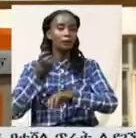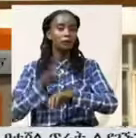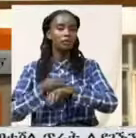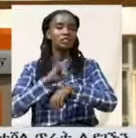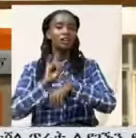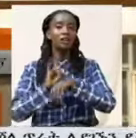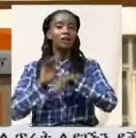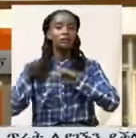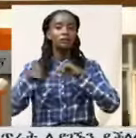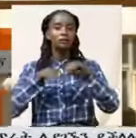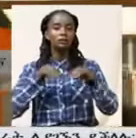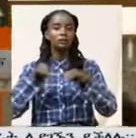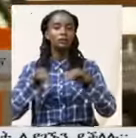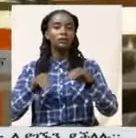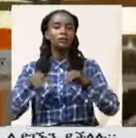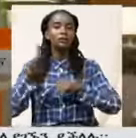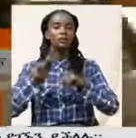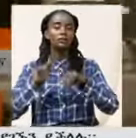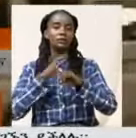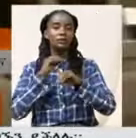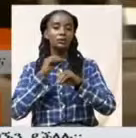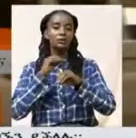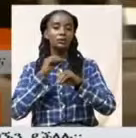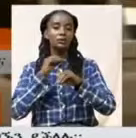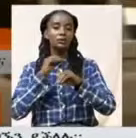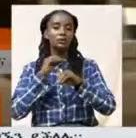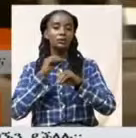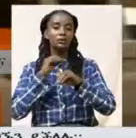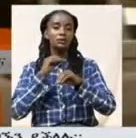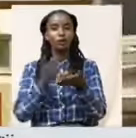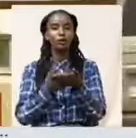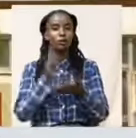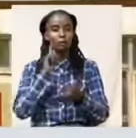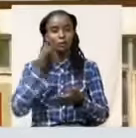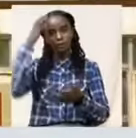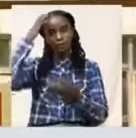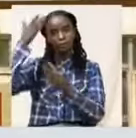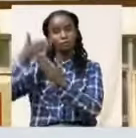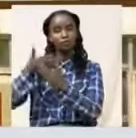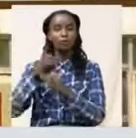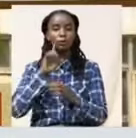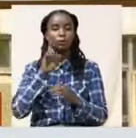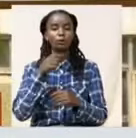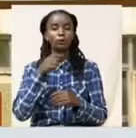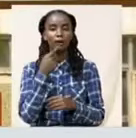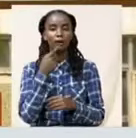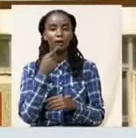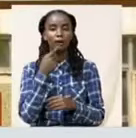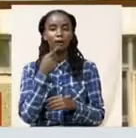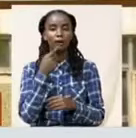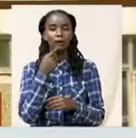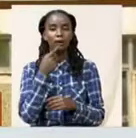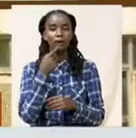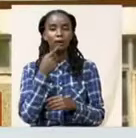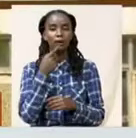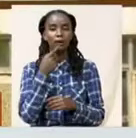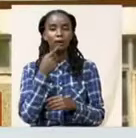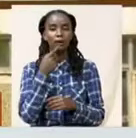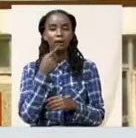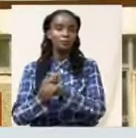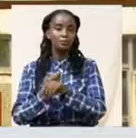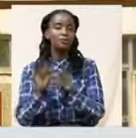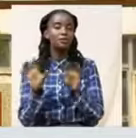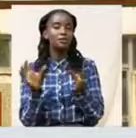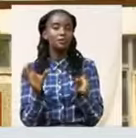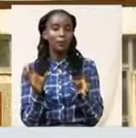የዜግነት እንቅስቃሴ ነው፣ ሲቪክ እንቅስቃሴ። ለየት የሚያደርገው ይሄ ነው። በመንግስት በኩል እውነቱን ለመናገር የመንግስት ተቋማት